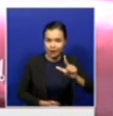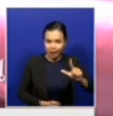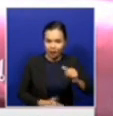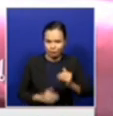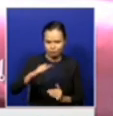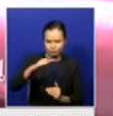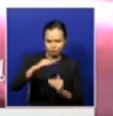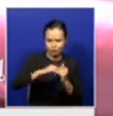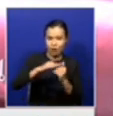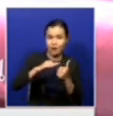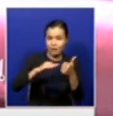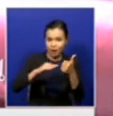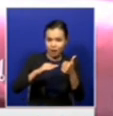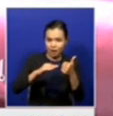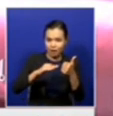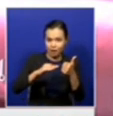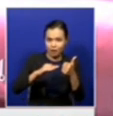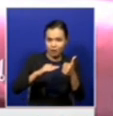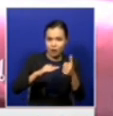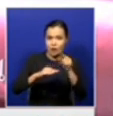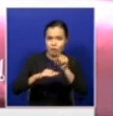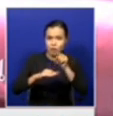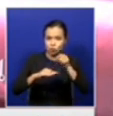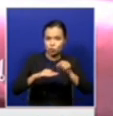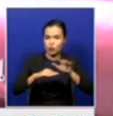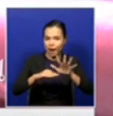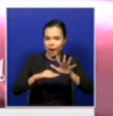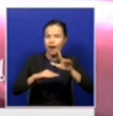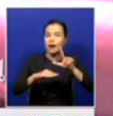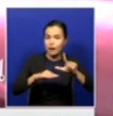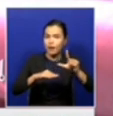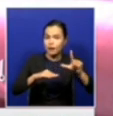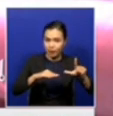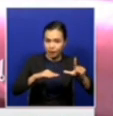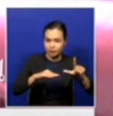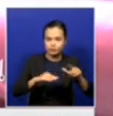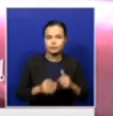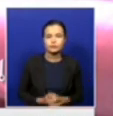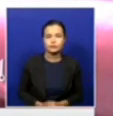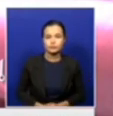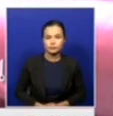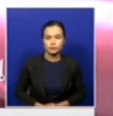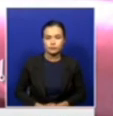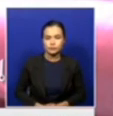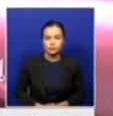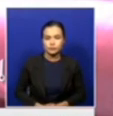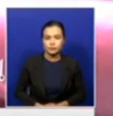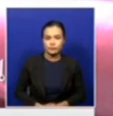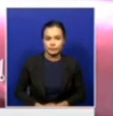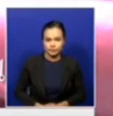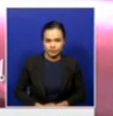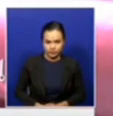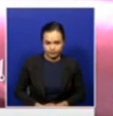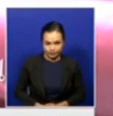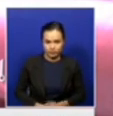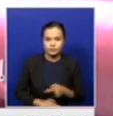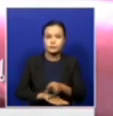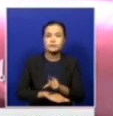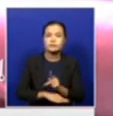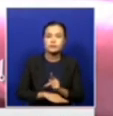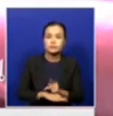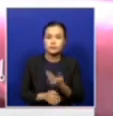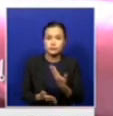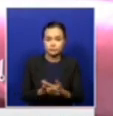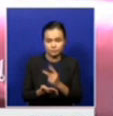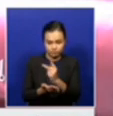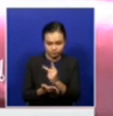ได้อีกไม่เกิน 1.5 ล้านล้านล้านบาทครับดังนั้นครับท่านประธานครับวงเงินกู้